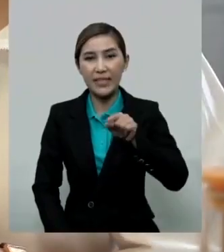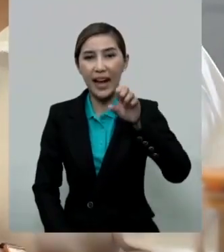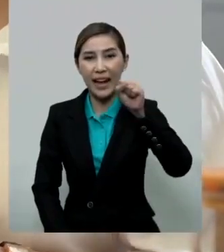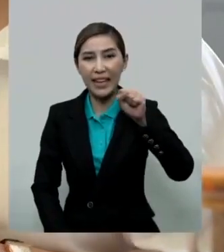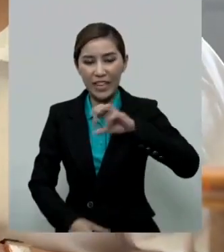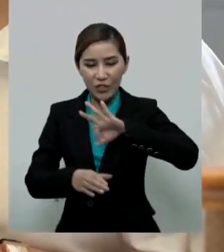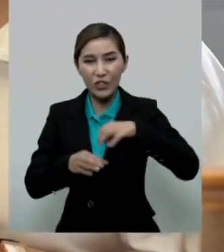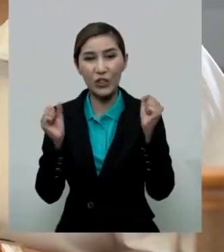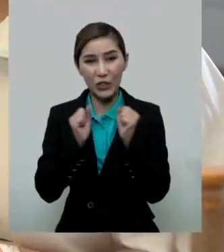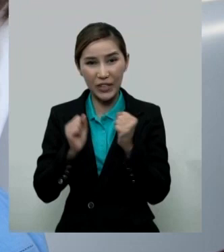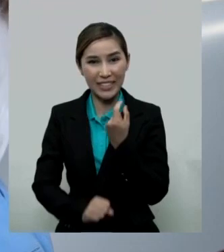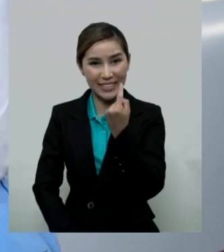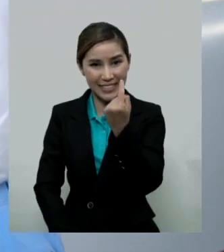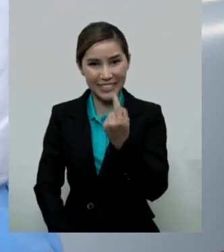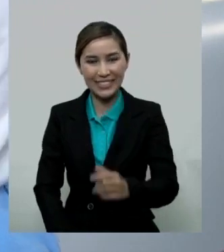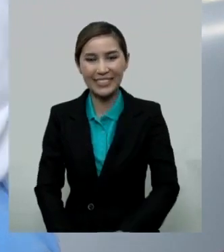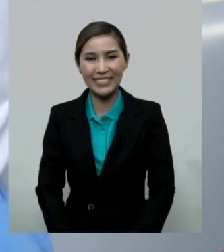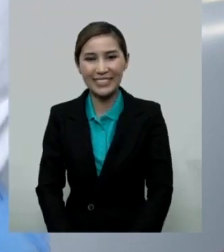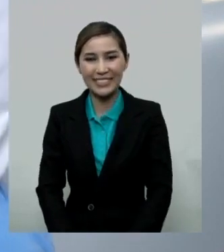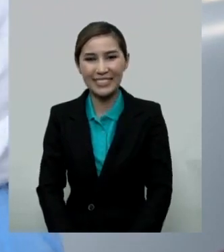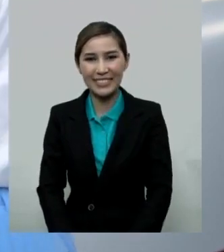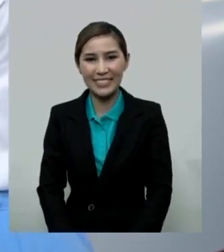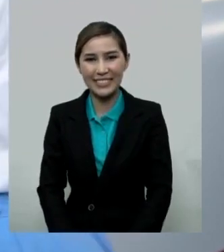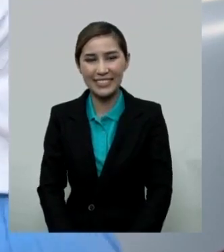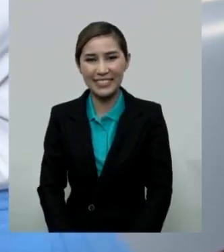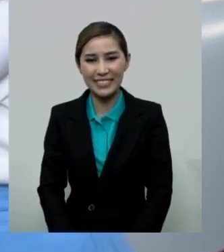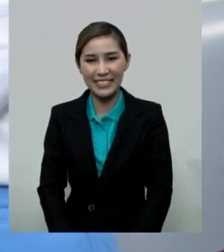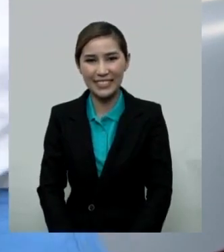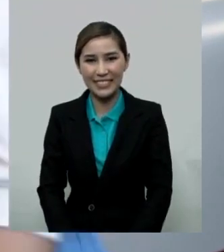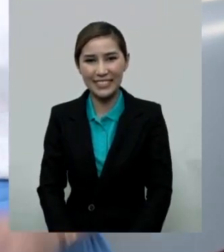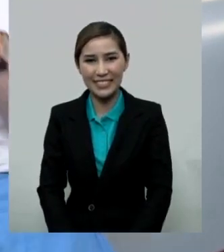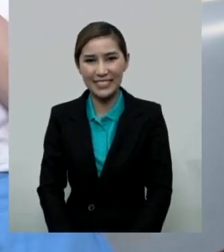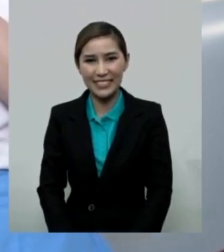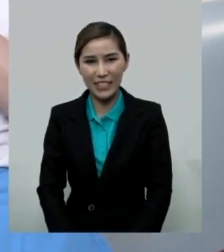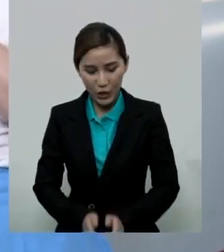เอาเอสเปรสโซ่เย็นแก้วนึงค่ะ เอสเปรสโซ่เย็นนะคะ ค่ะ